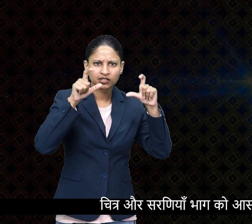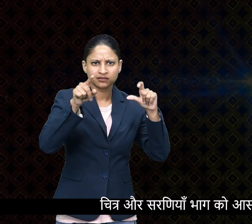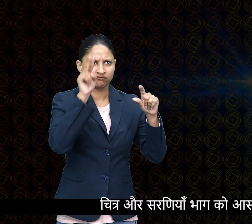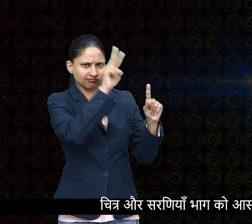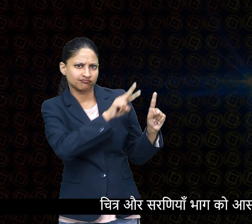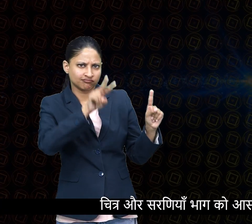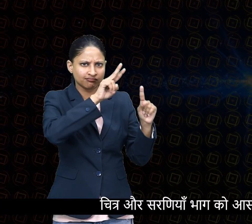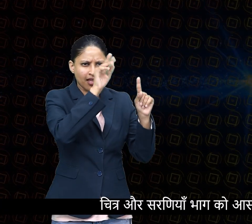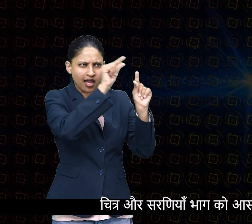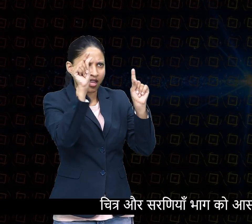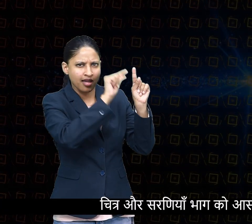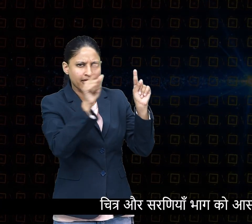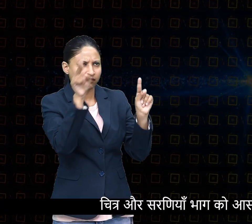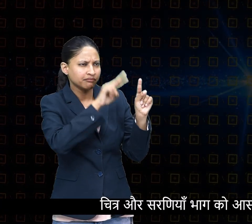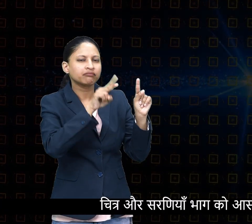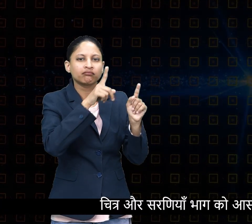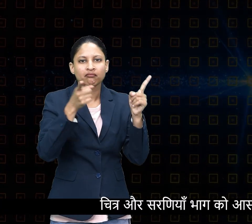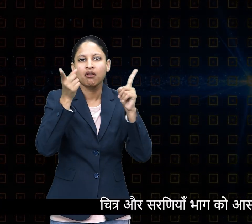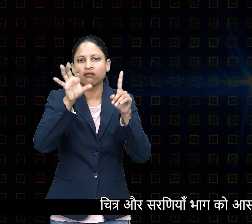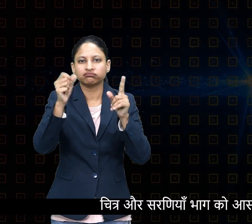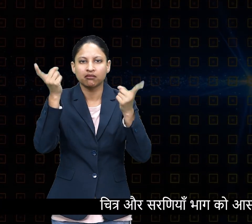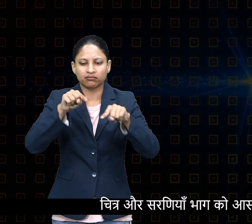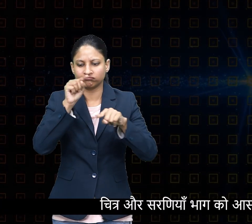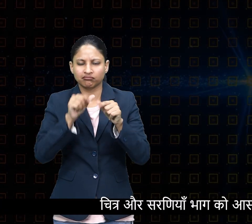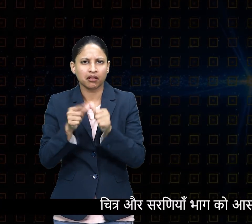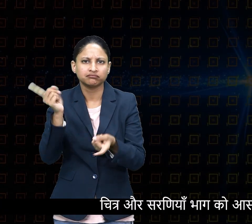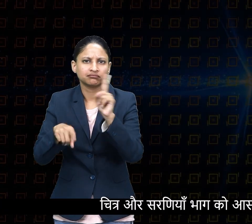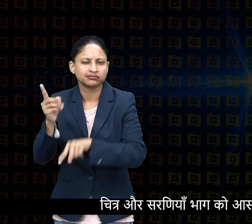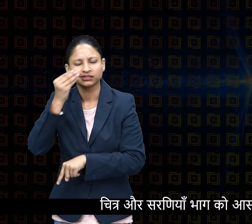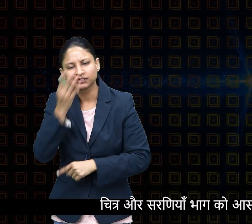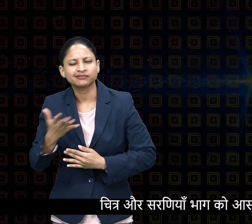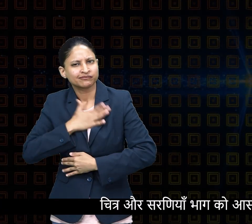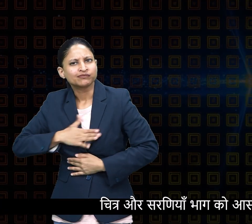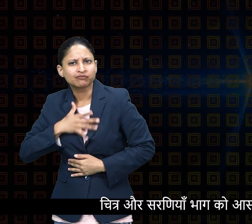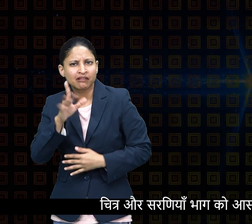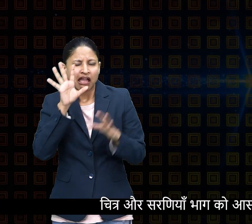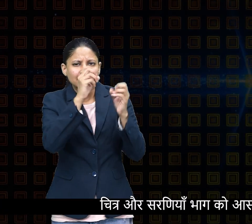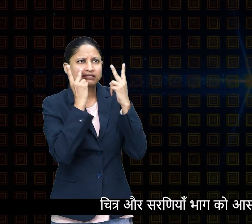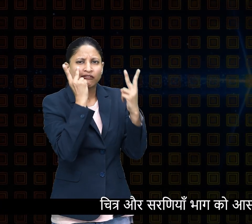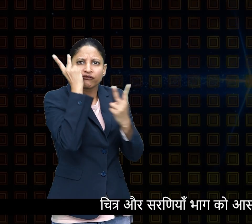चित्र और सरणियां भाग को आसान, मजेदार और दृश्य बनाते हैं।